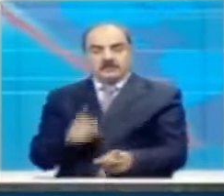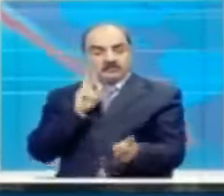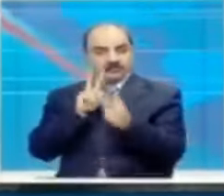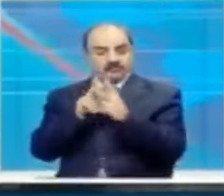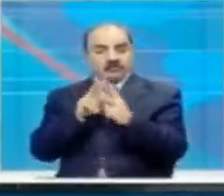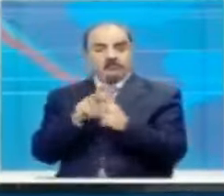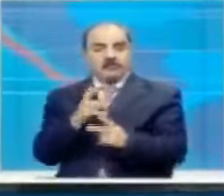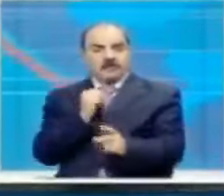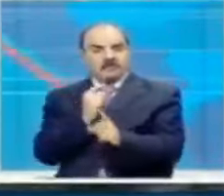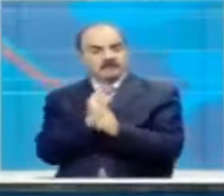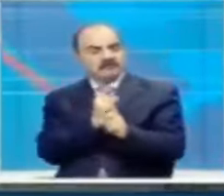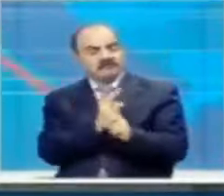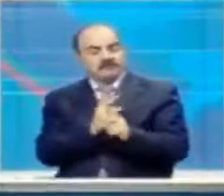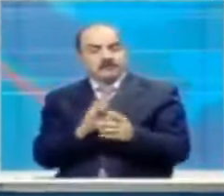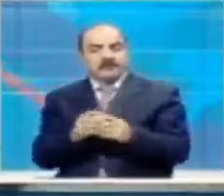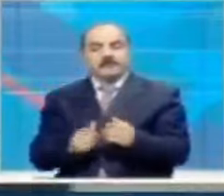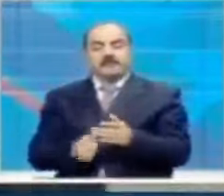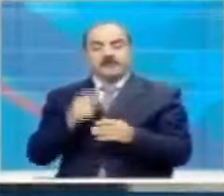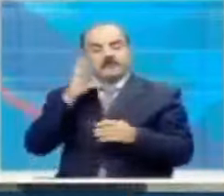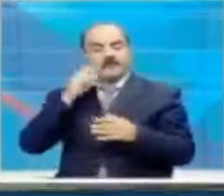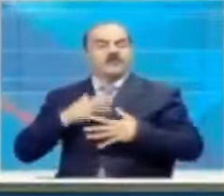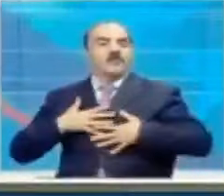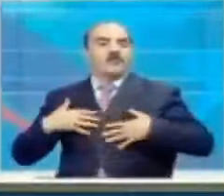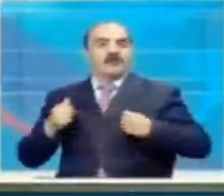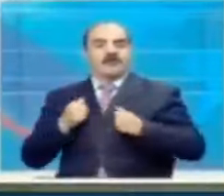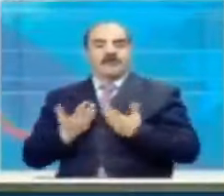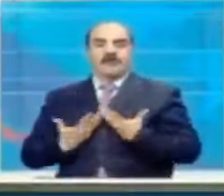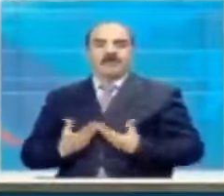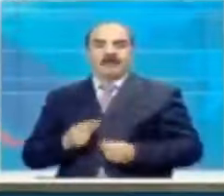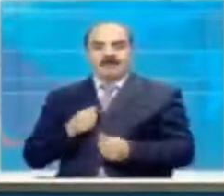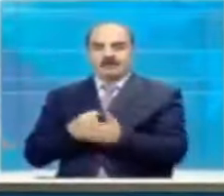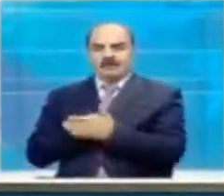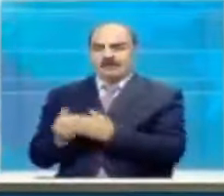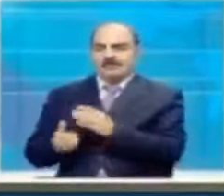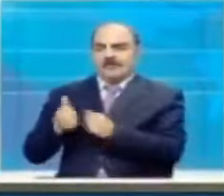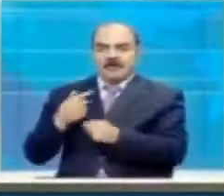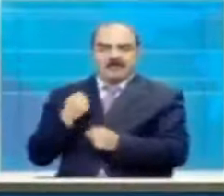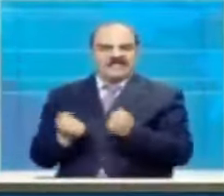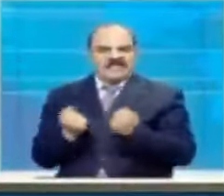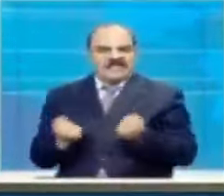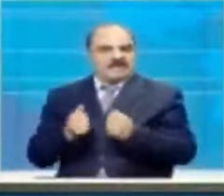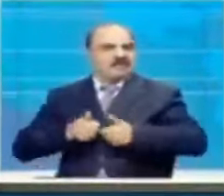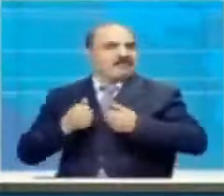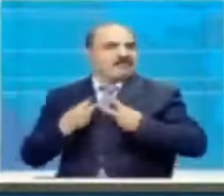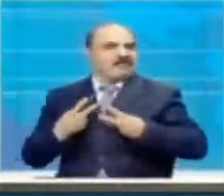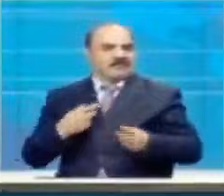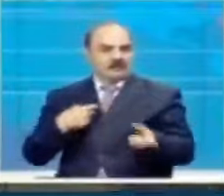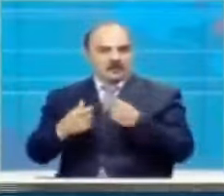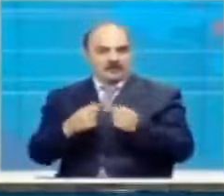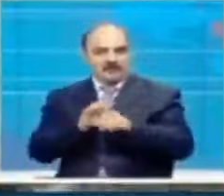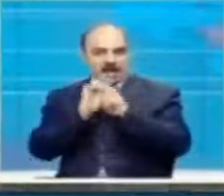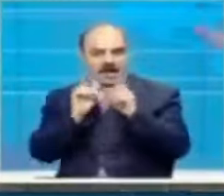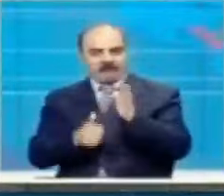العاملين الذين اعربوا عن سعادتهم لمح حققوه في مجال عملهم وتدريبهم على احدث النظم